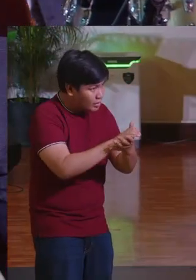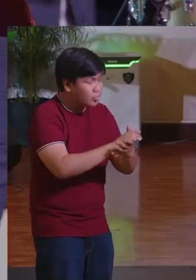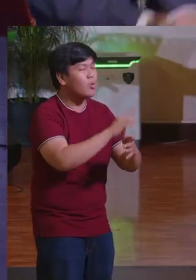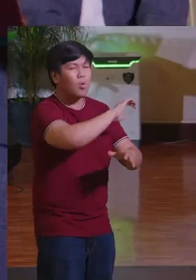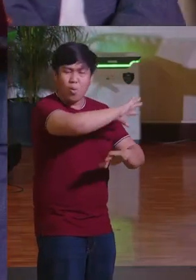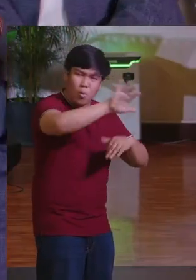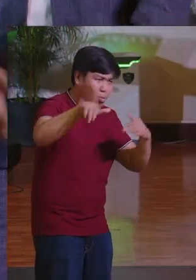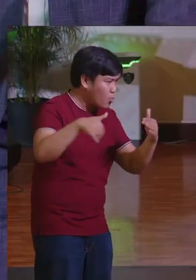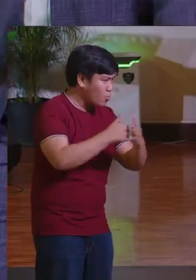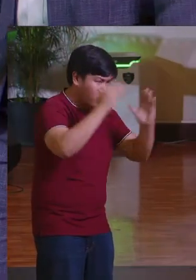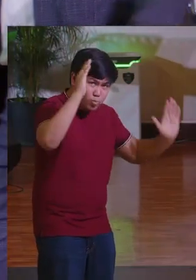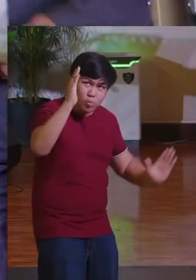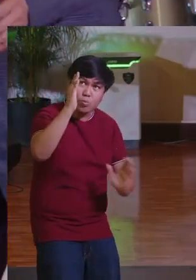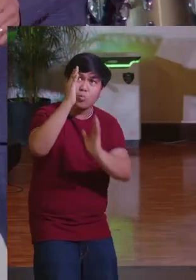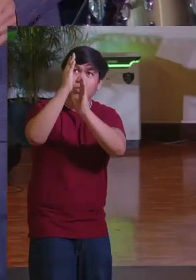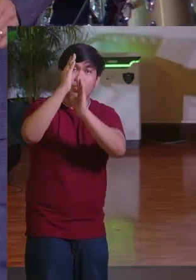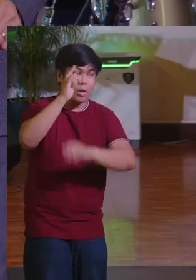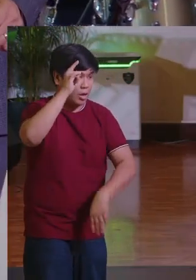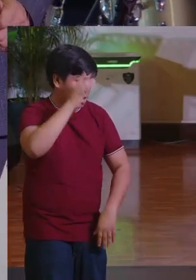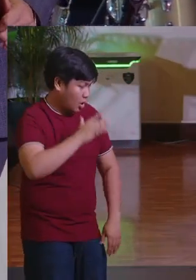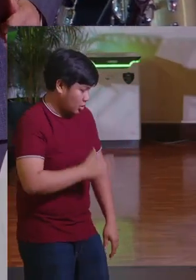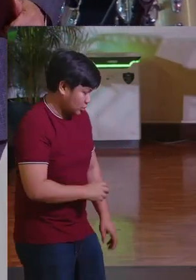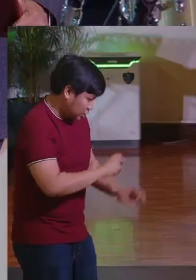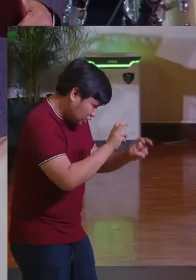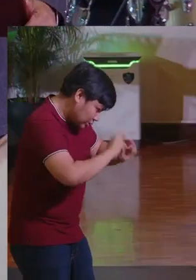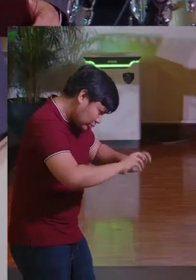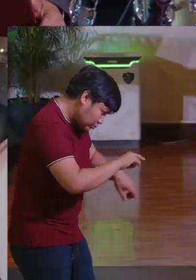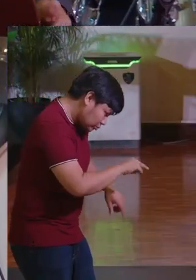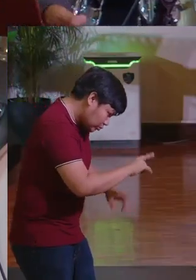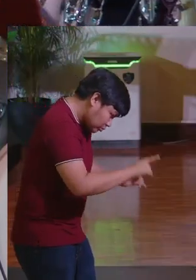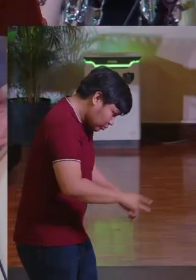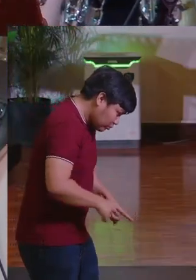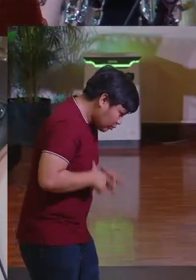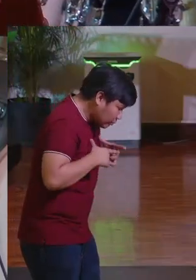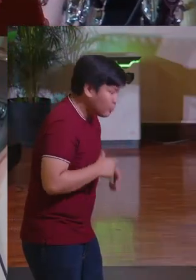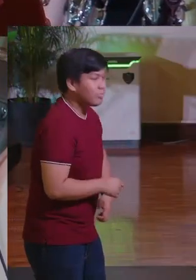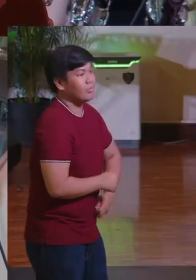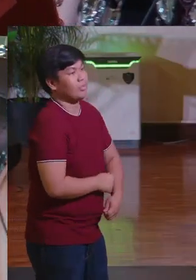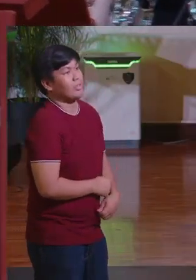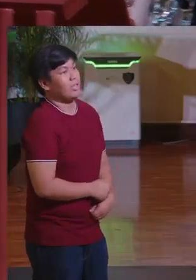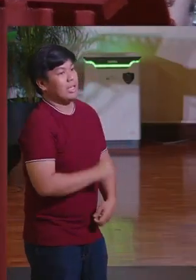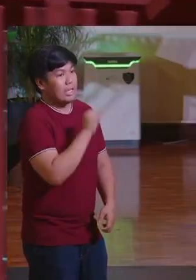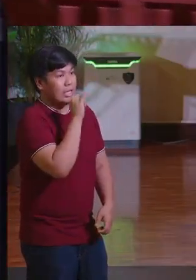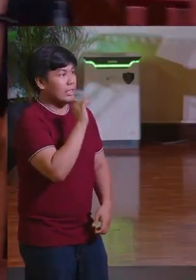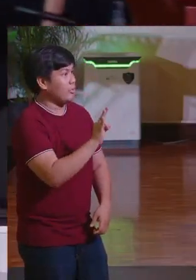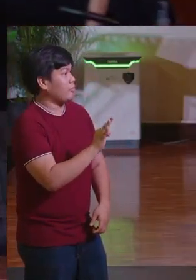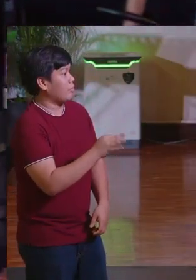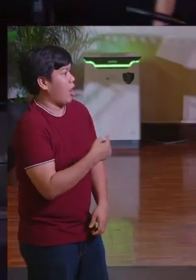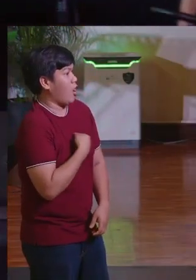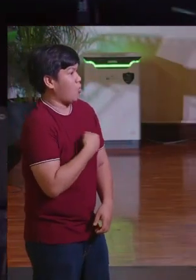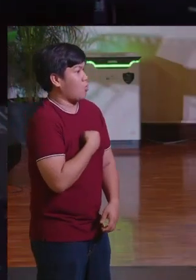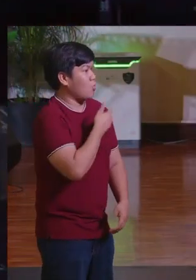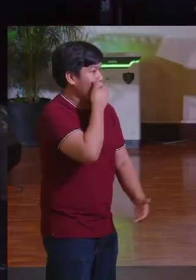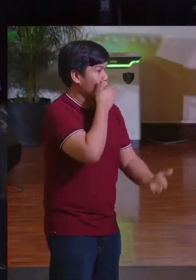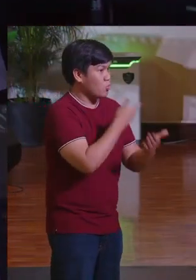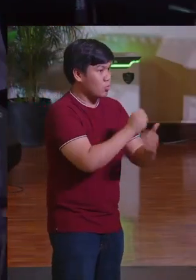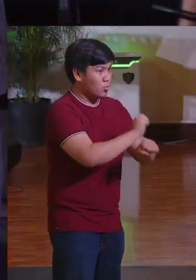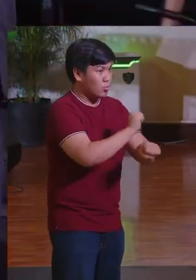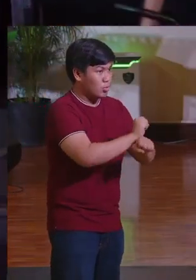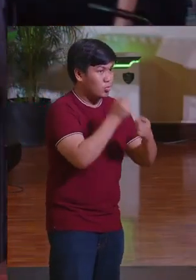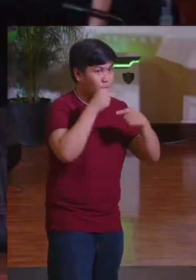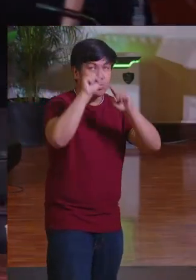ng pagsusulit ng ating buhay. Kung tayo naniniwala na dahil lang sa kabutihan pwede tayong pumasok